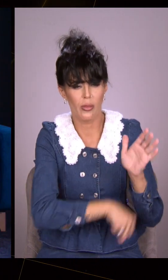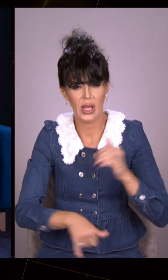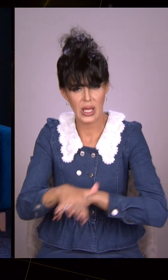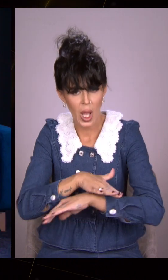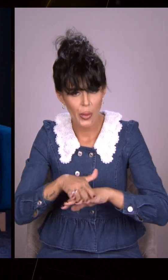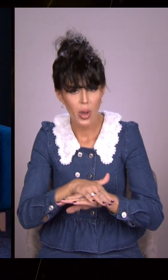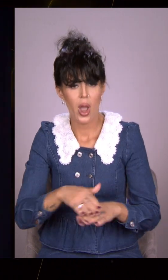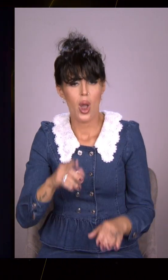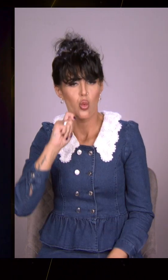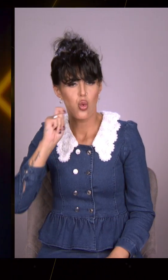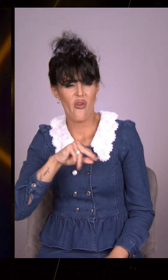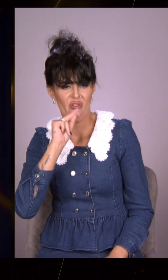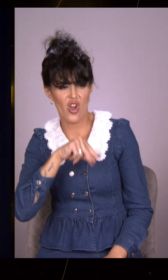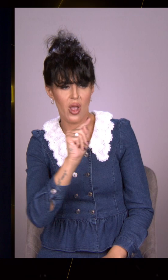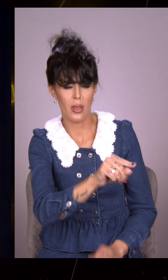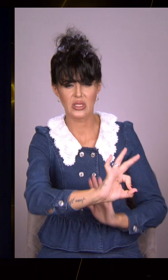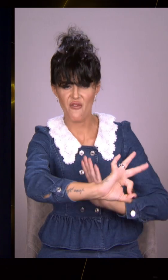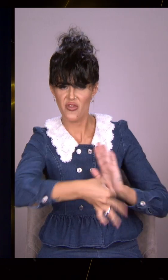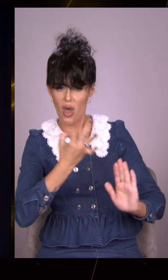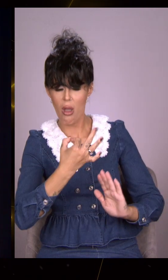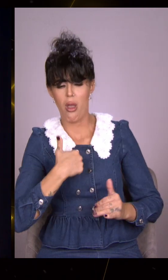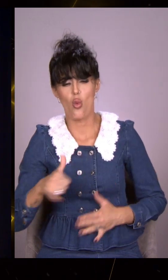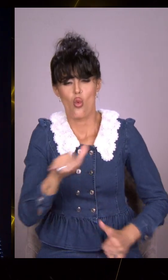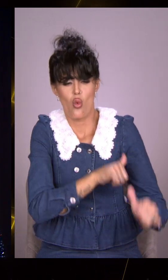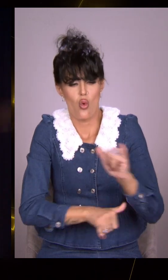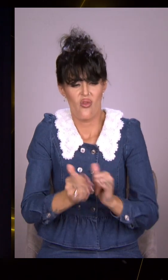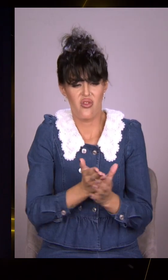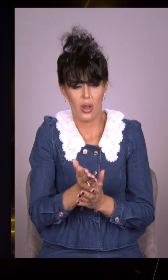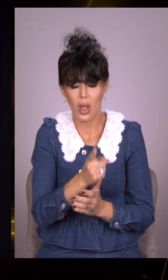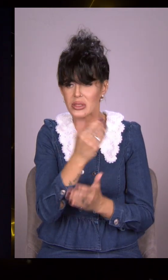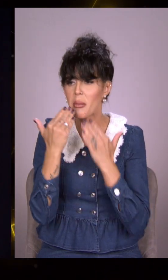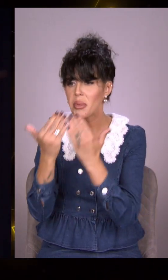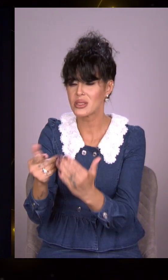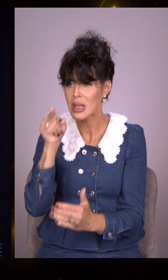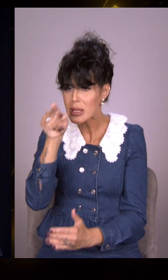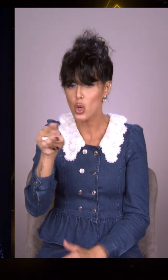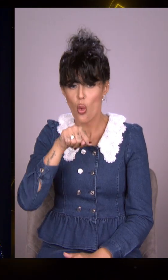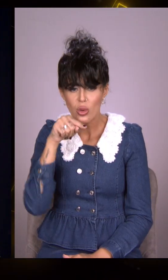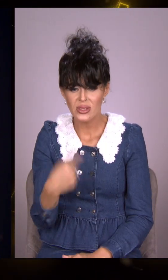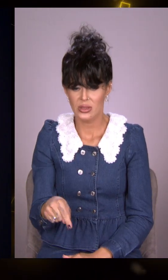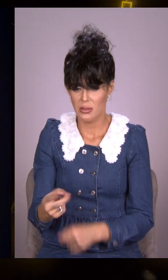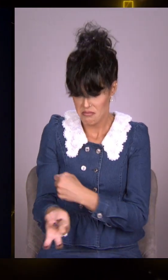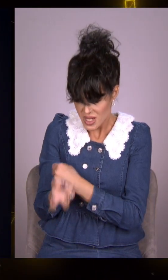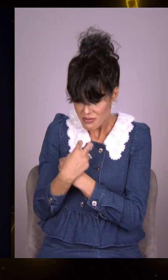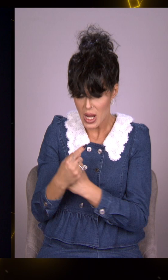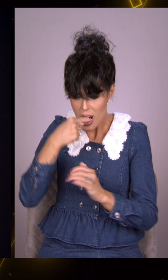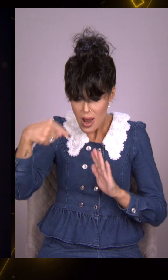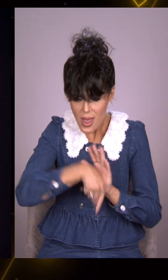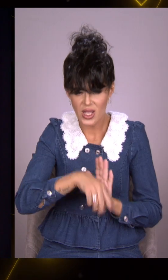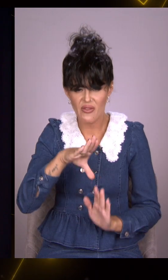їх спровоцировали, да. Я їх спитала, а от чого ви нас визволять прийшли? Тобто ви мене прийшли визволити від моєї